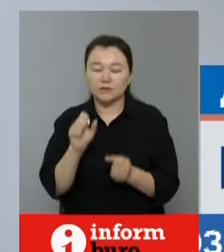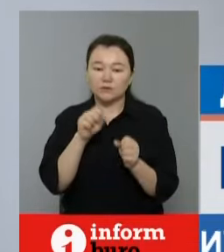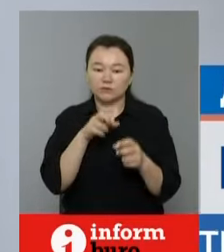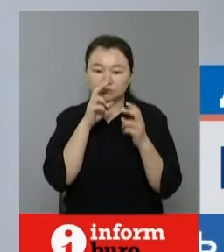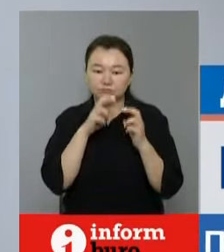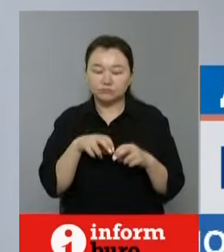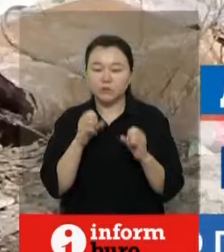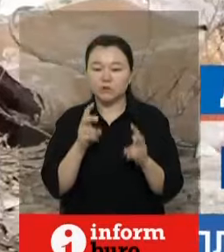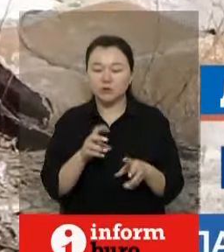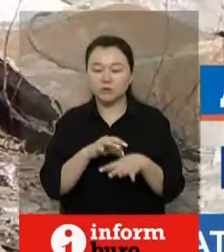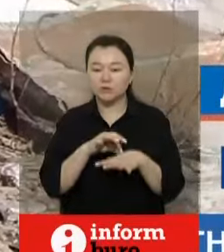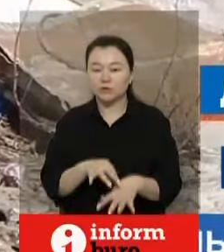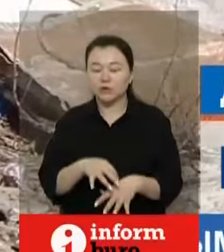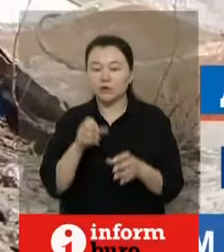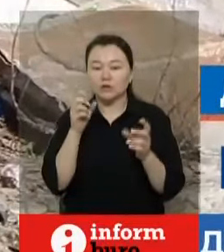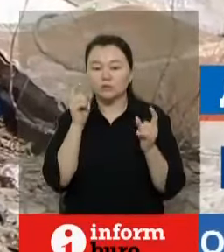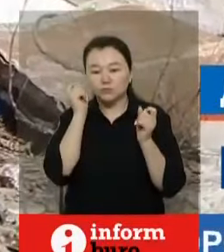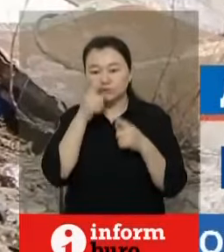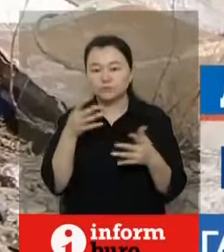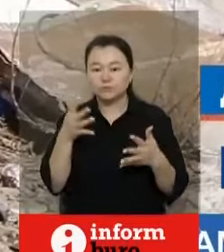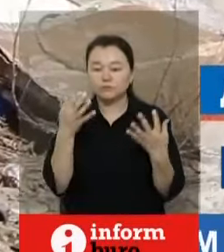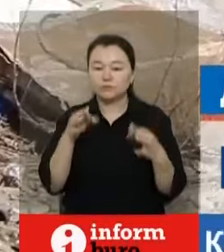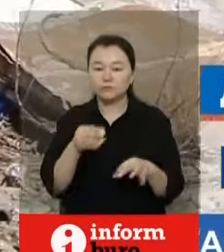продвижение. Там же можно узнать, какие доступны